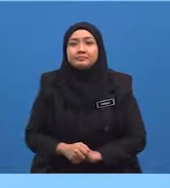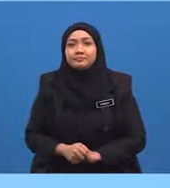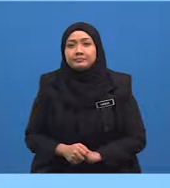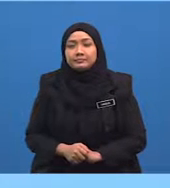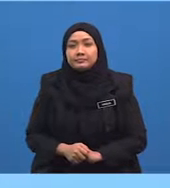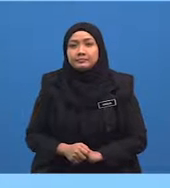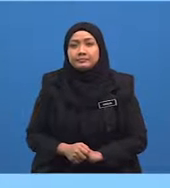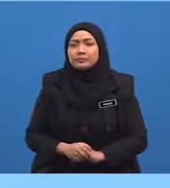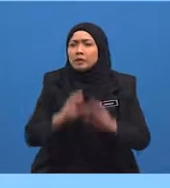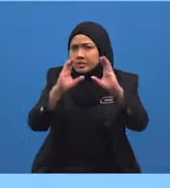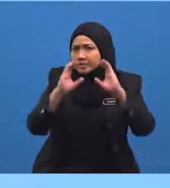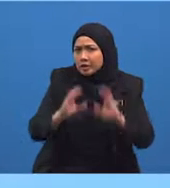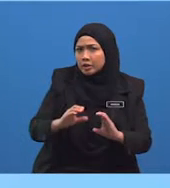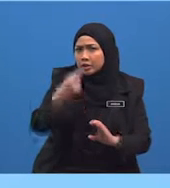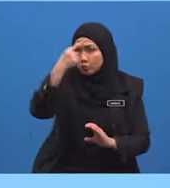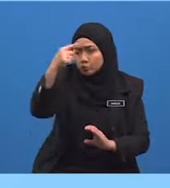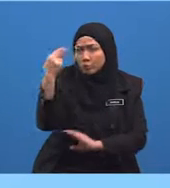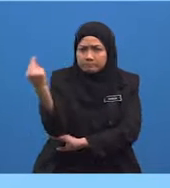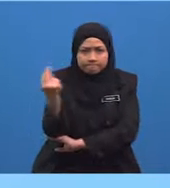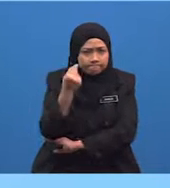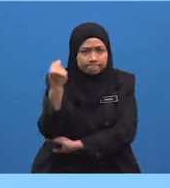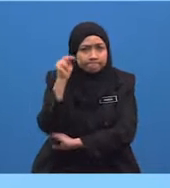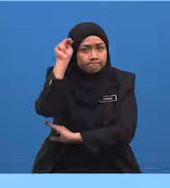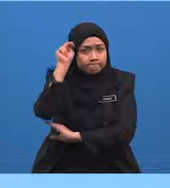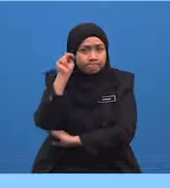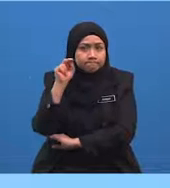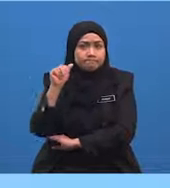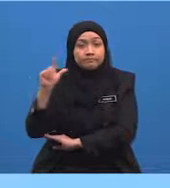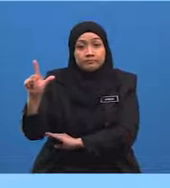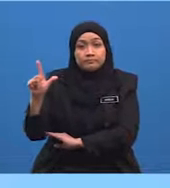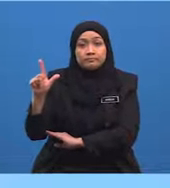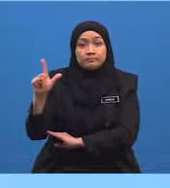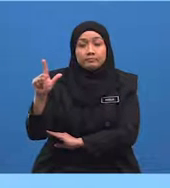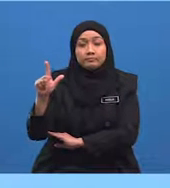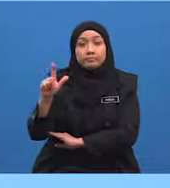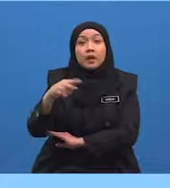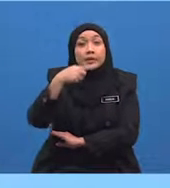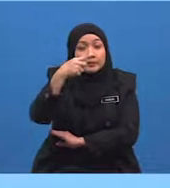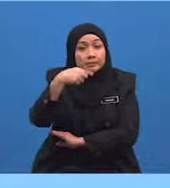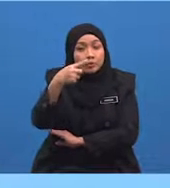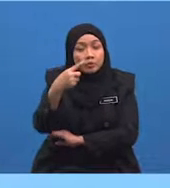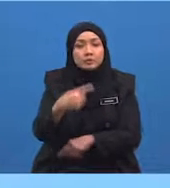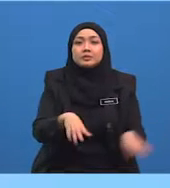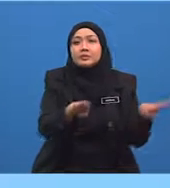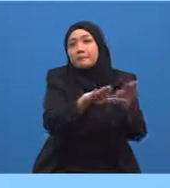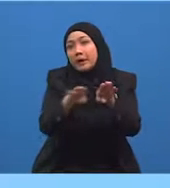Kaedah untuk meneutralkan asid dan alkali ini disebut sebagai